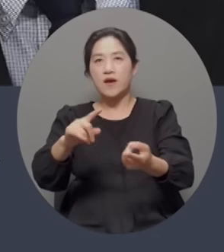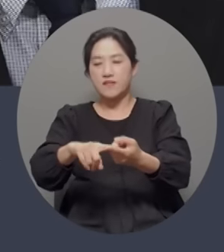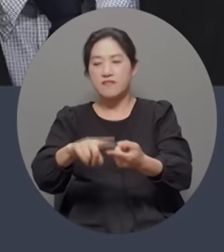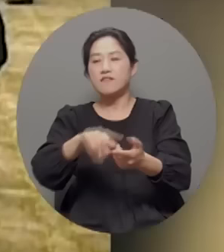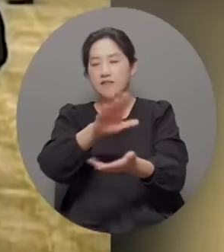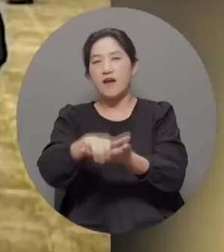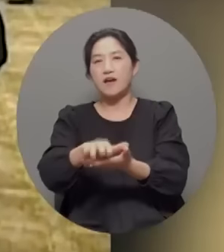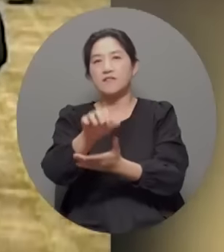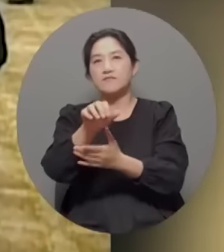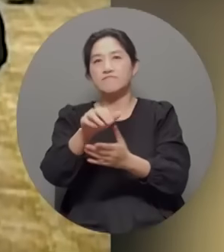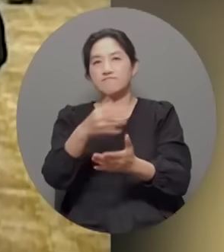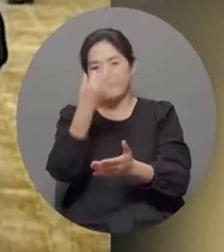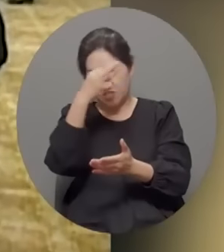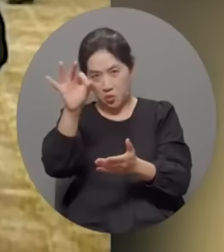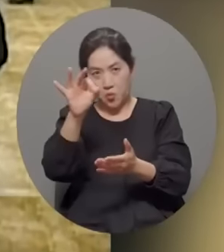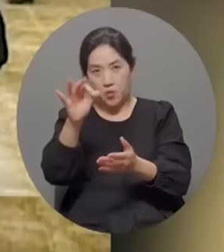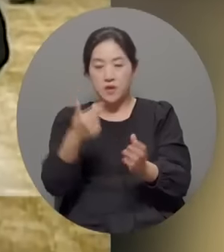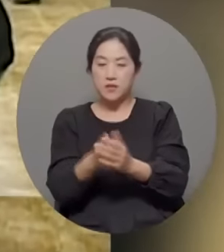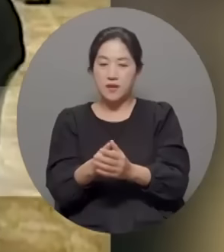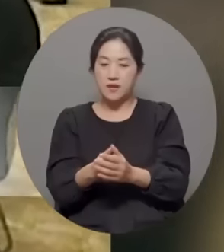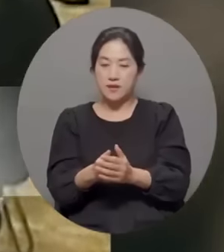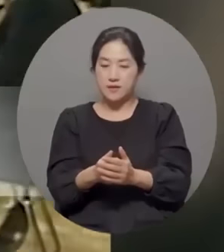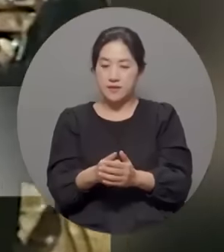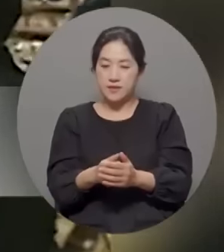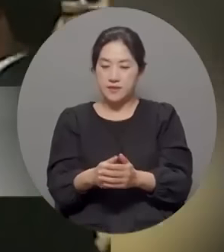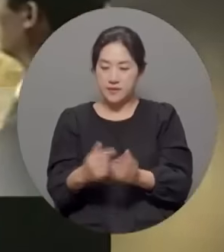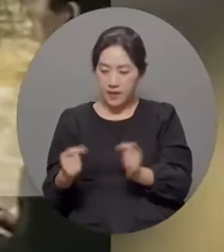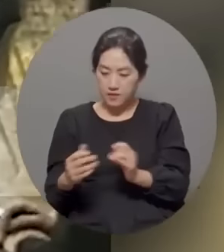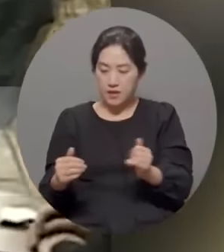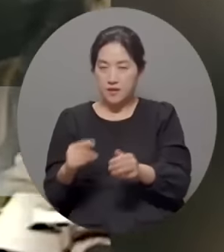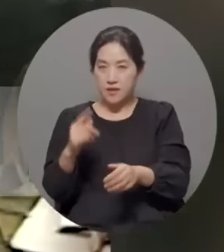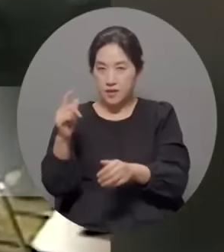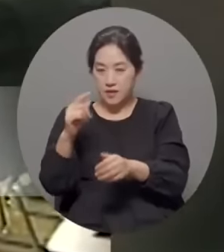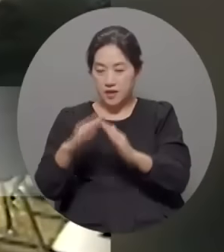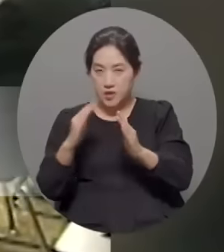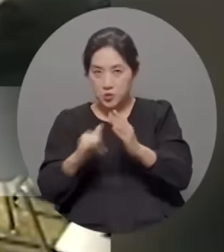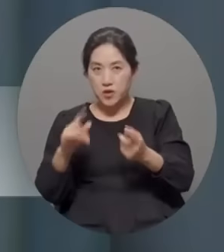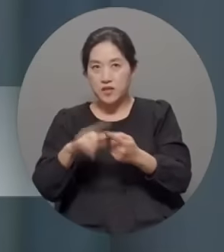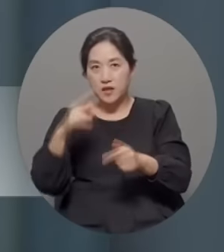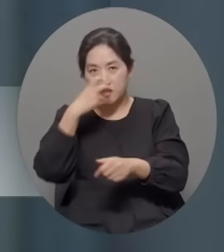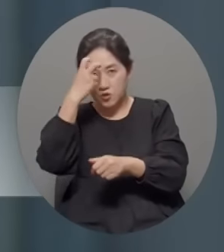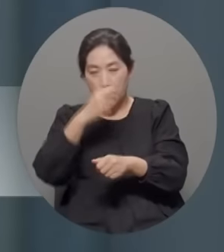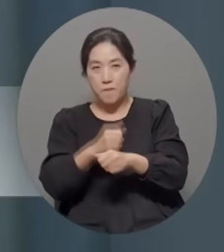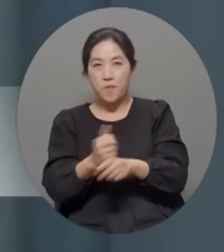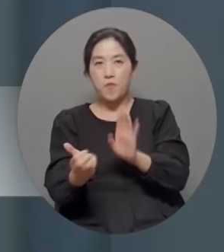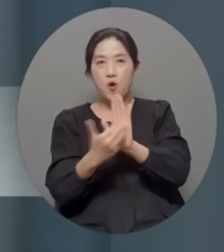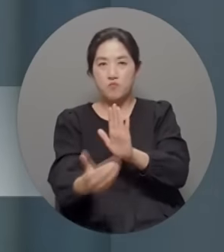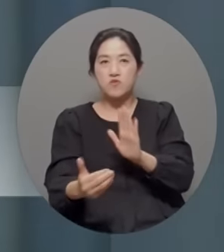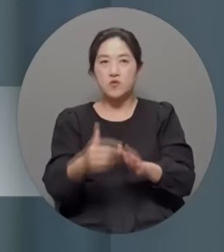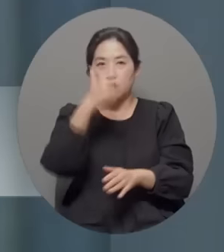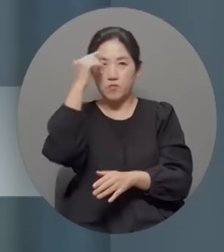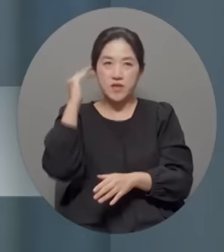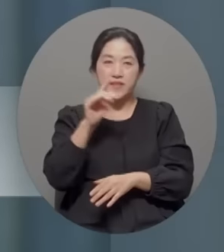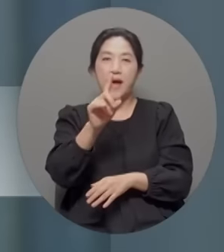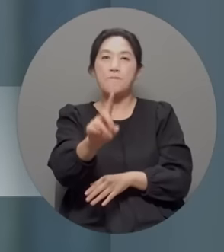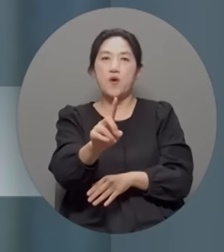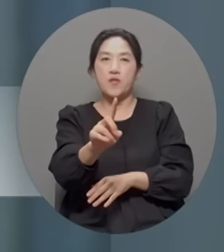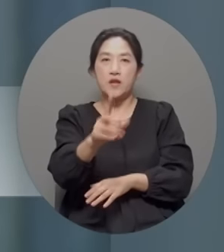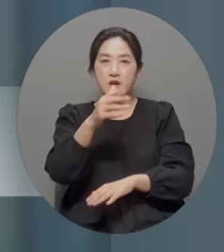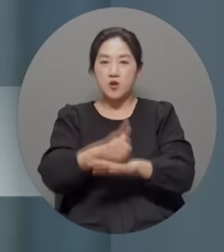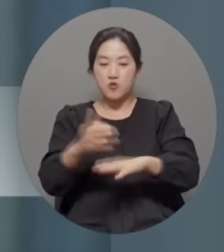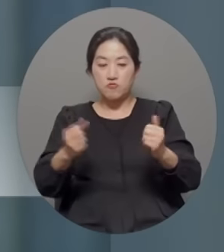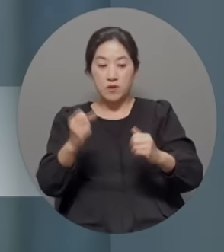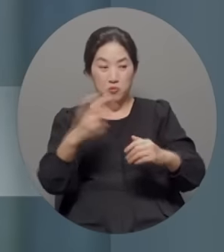받아들였습니다. 측근이나 가족에 대한 특검법을 거부한 건 노무현 대통령 때 딱 한 번뿐이었는데 결국 국회